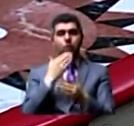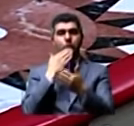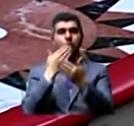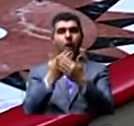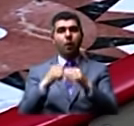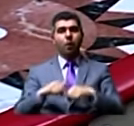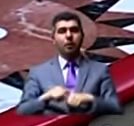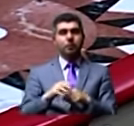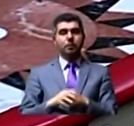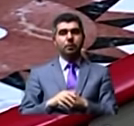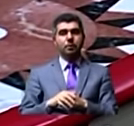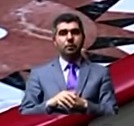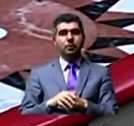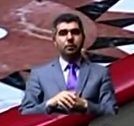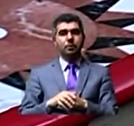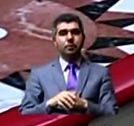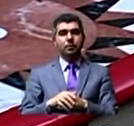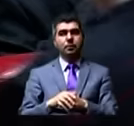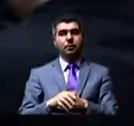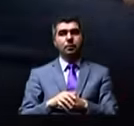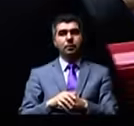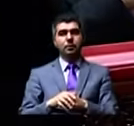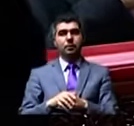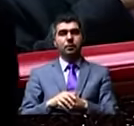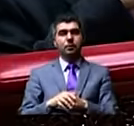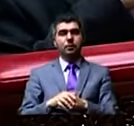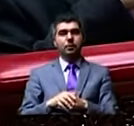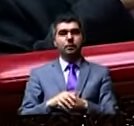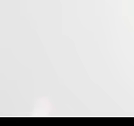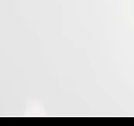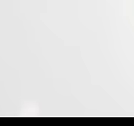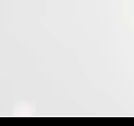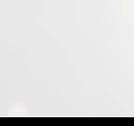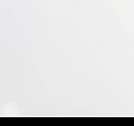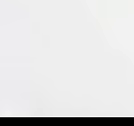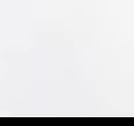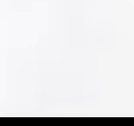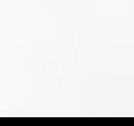الوزير المحترم. ما عرفوش اقتنع هذا ولا والو. شكرا. لا صافي هو.